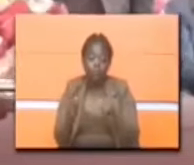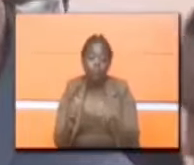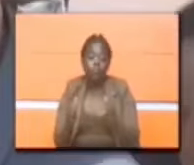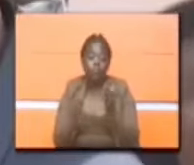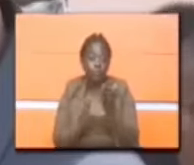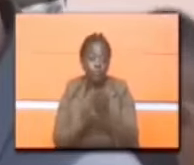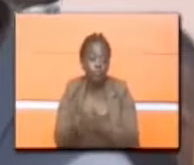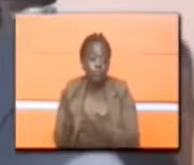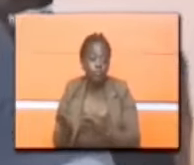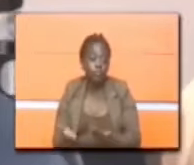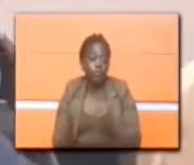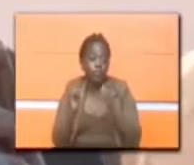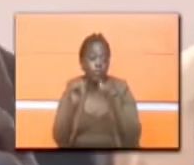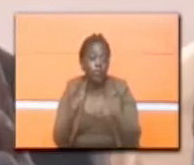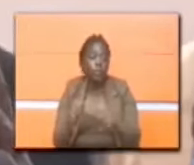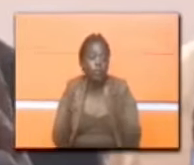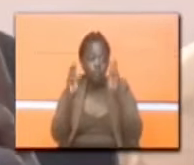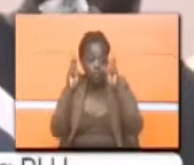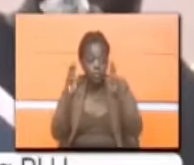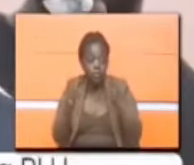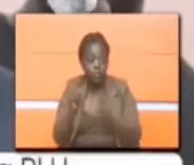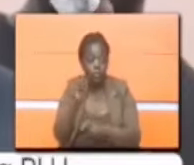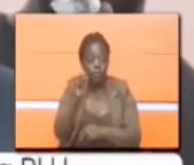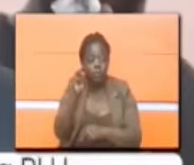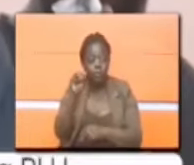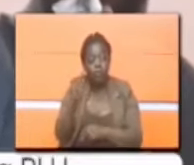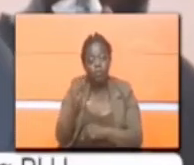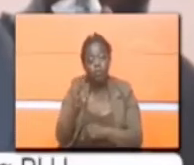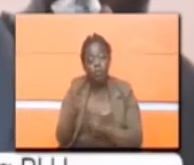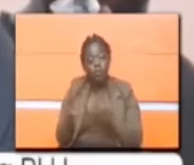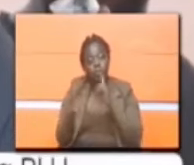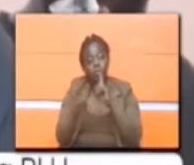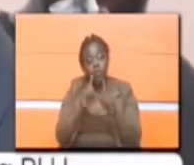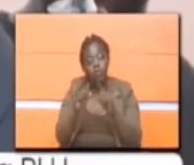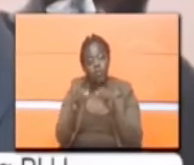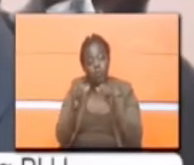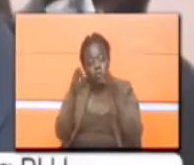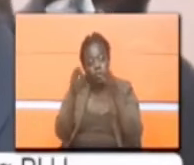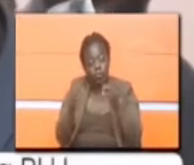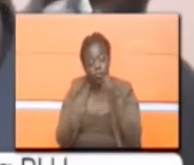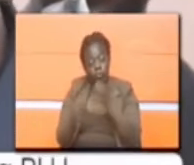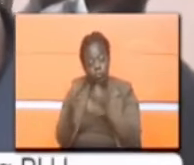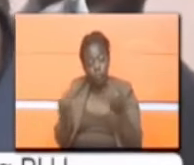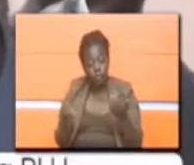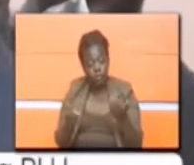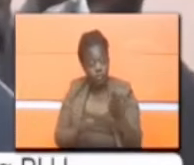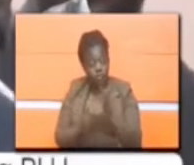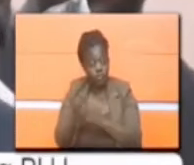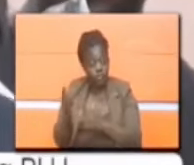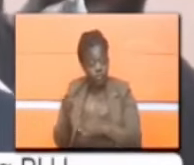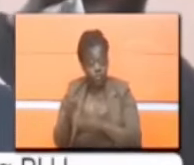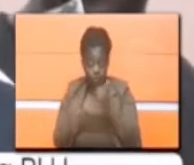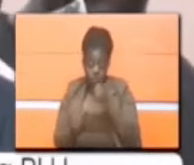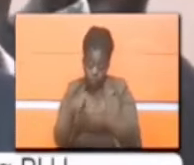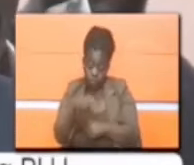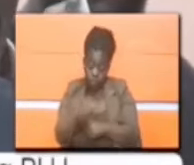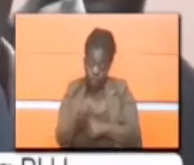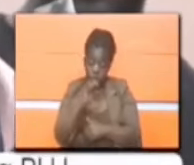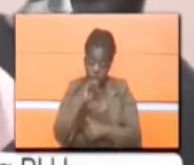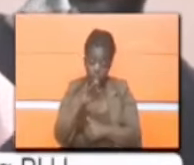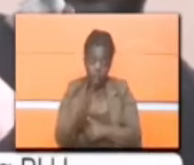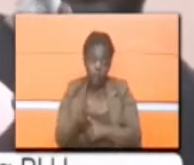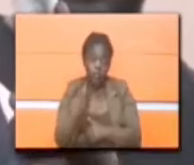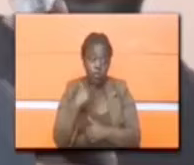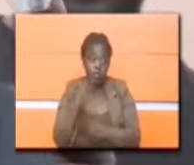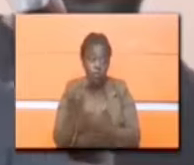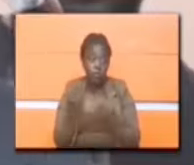ku mazima. Musigale ku mulamwa gwa Tamale, mwogere ebintu ebibazimba Tamale ebyabadde ayogera. Njagala